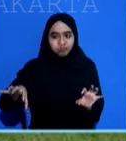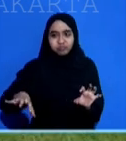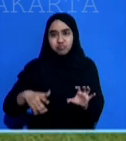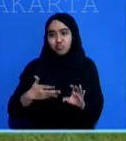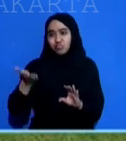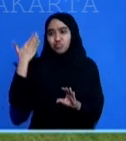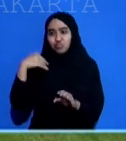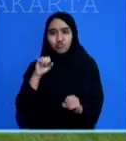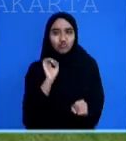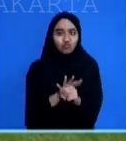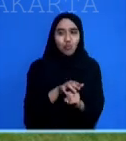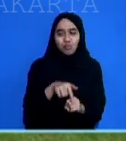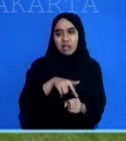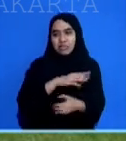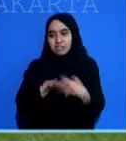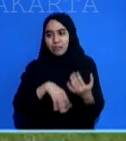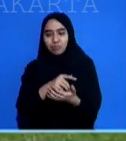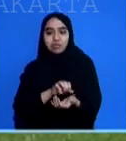sana. Ada seperti